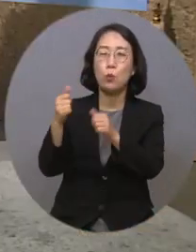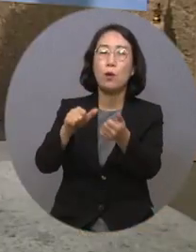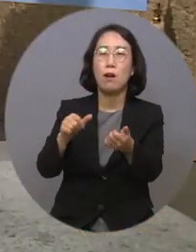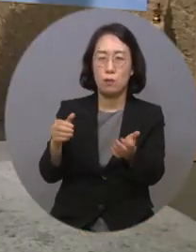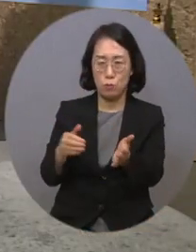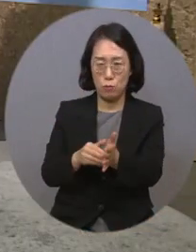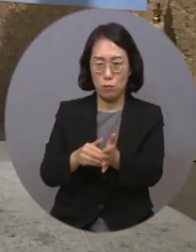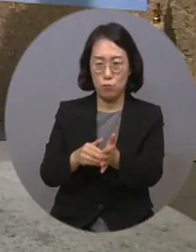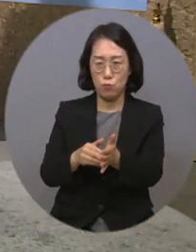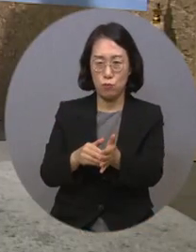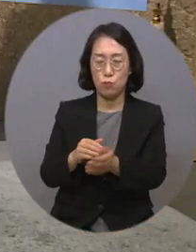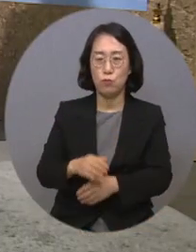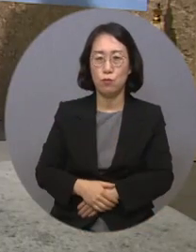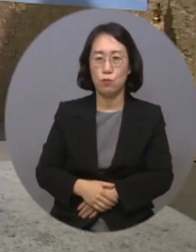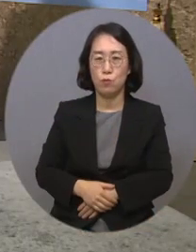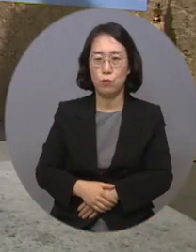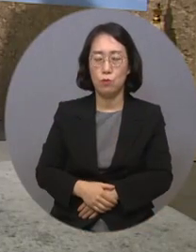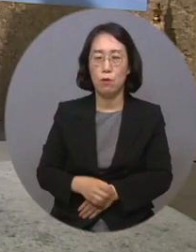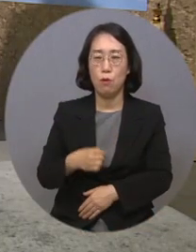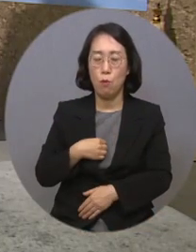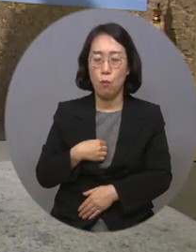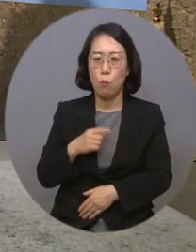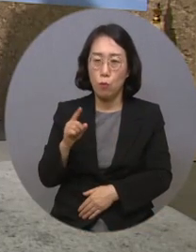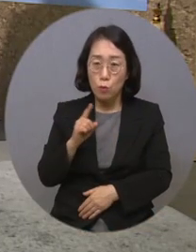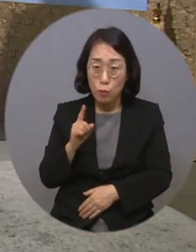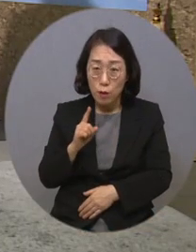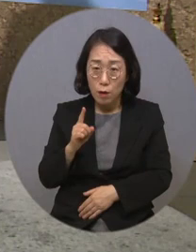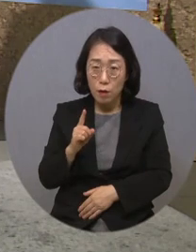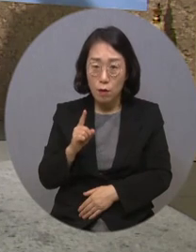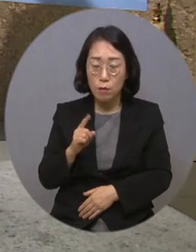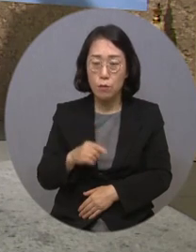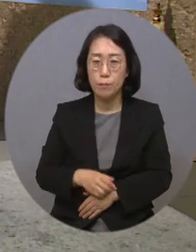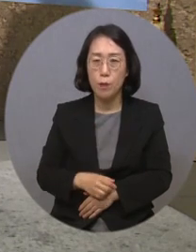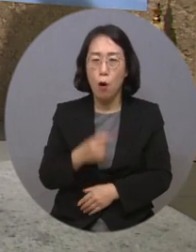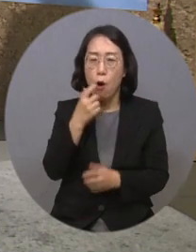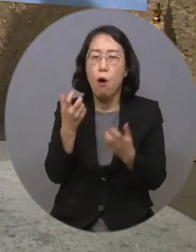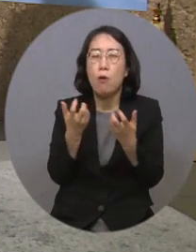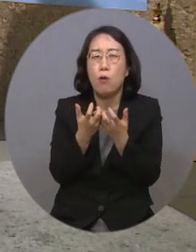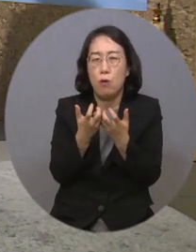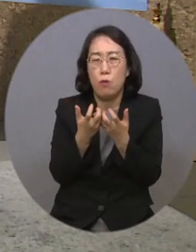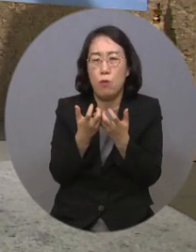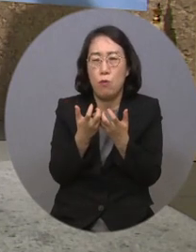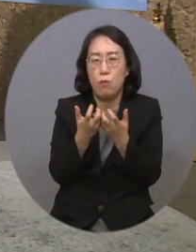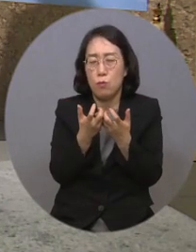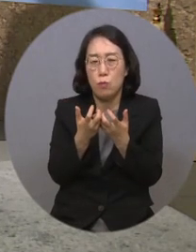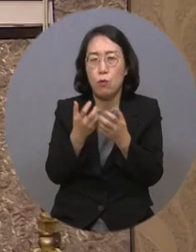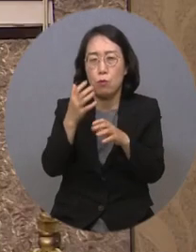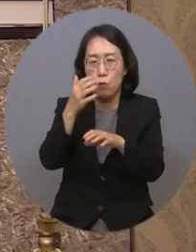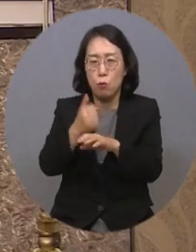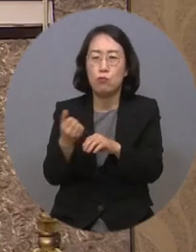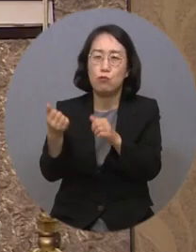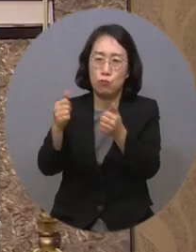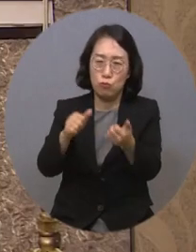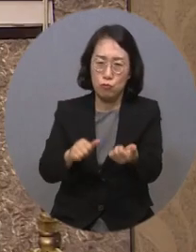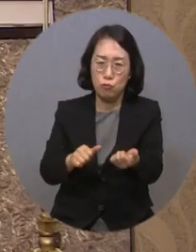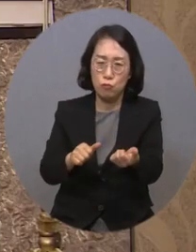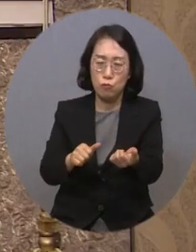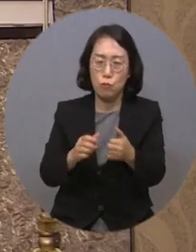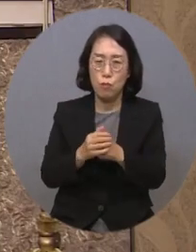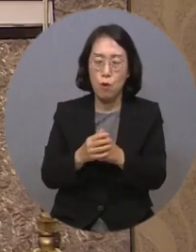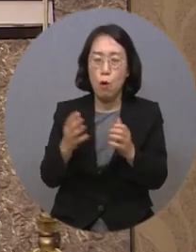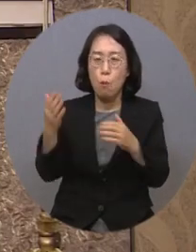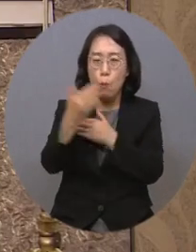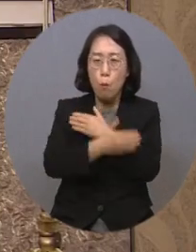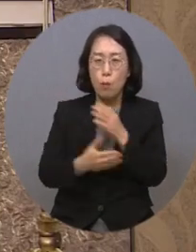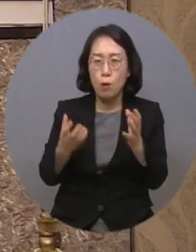돌아가셨다고. 어휴. 그래서 이제 어떻게 가셨는가 봤더니 이렇게 얼어서 돌아가셨더라고요. 동사를 하셨더라고요. 아유, 이렇게 몸이 이렇게 완전히